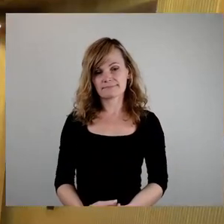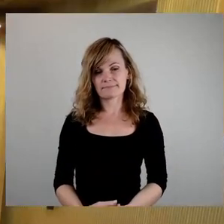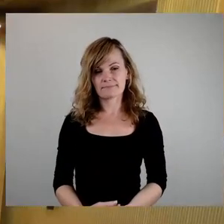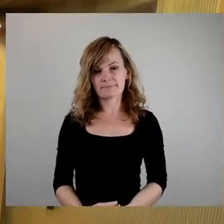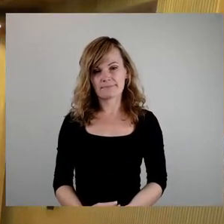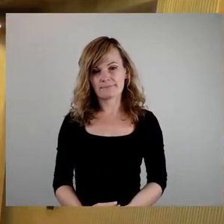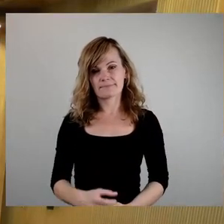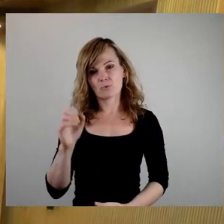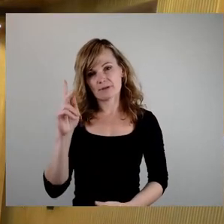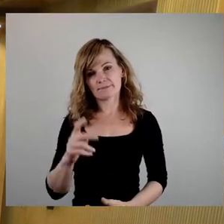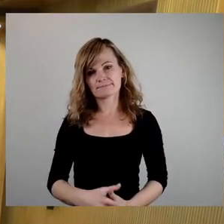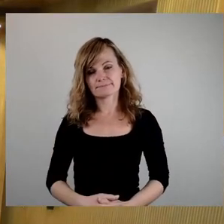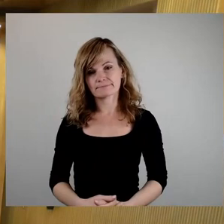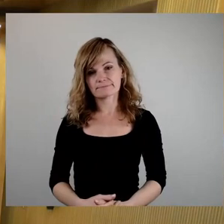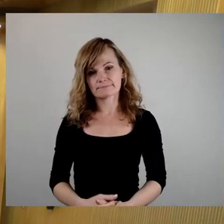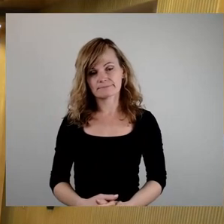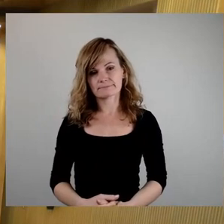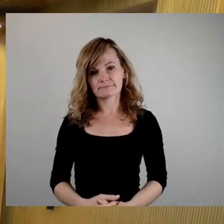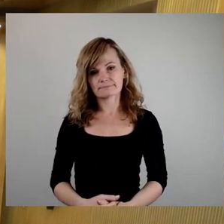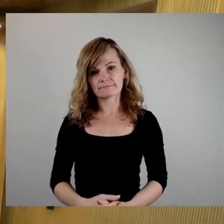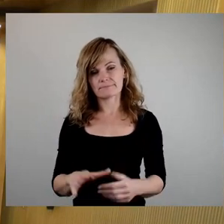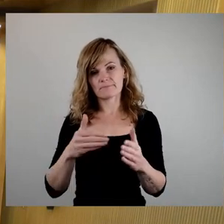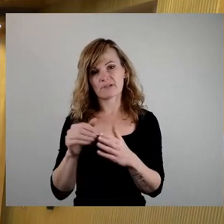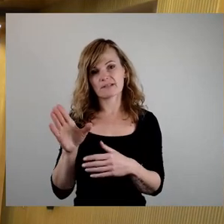Okay, dann machen wir weiter mit Thorsten Schulze.